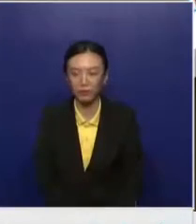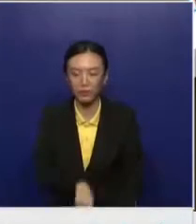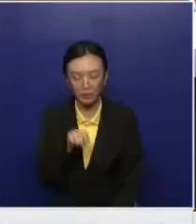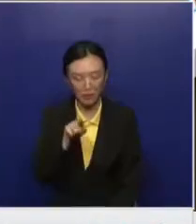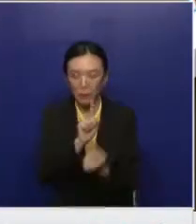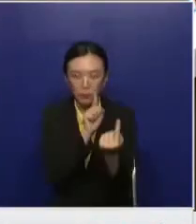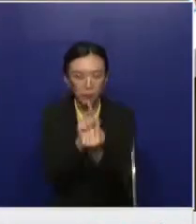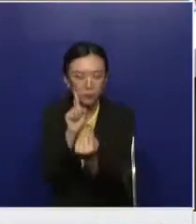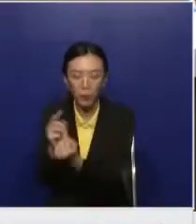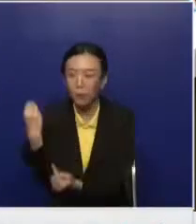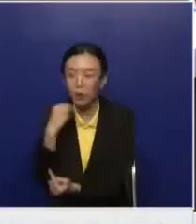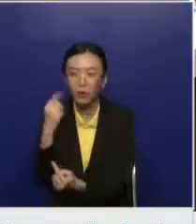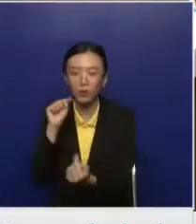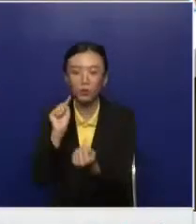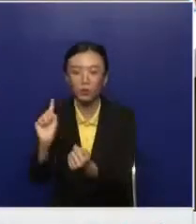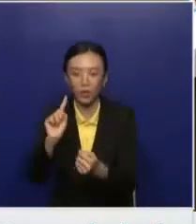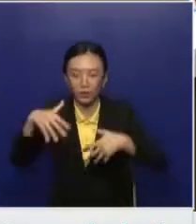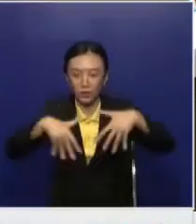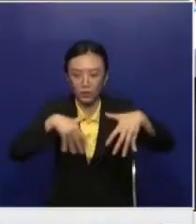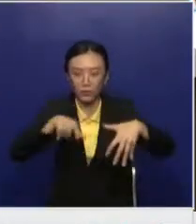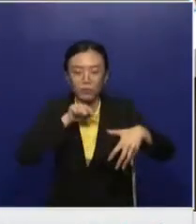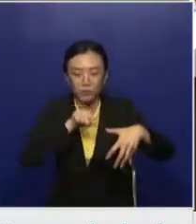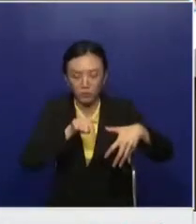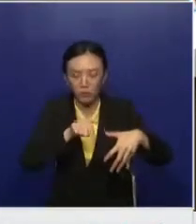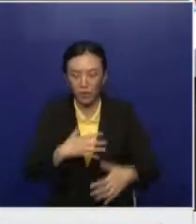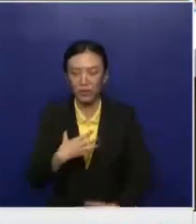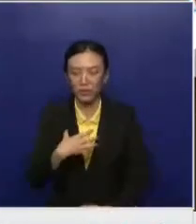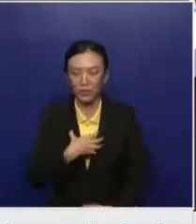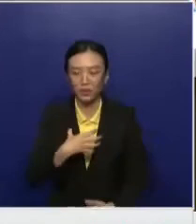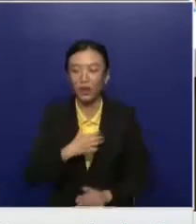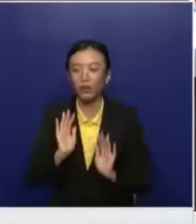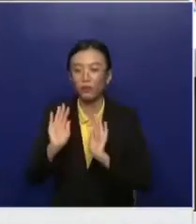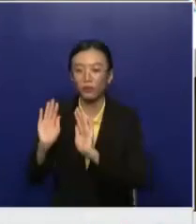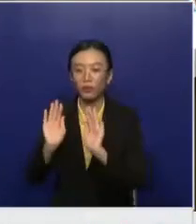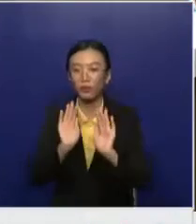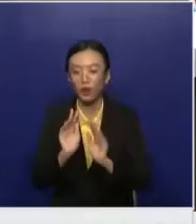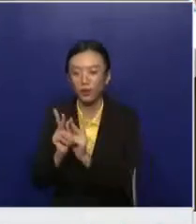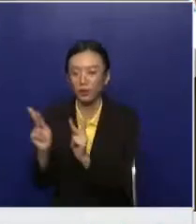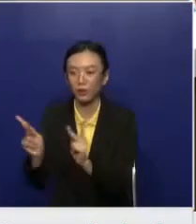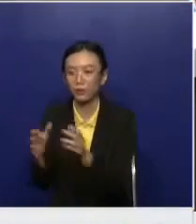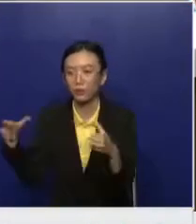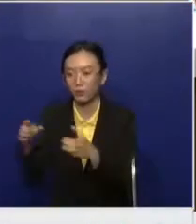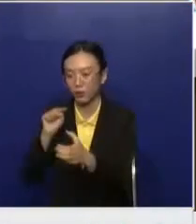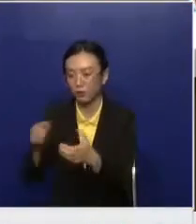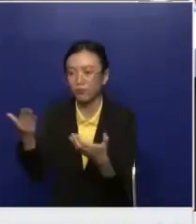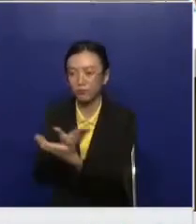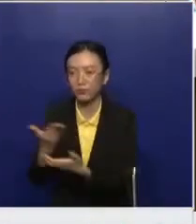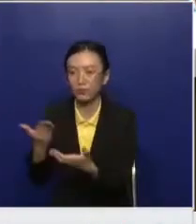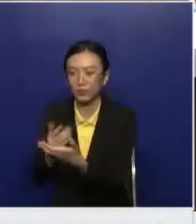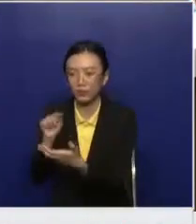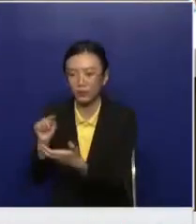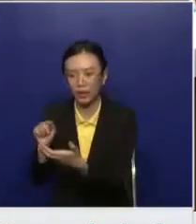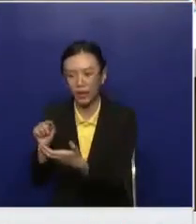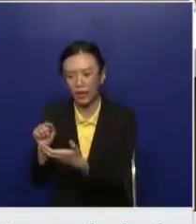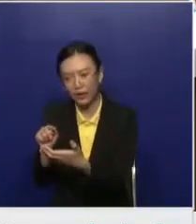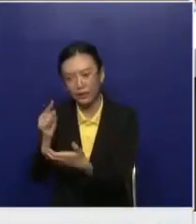เห็นได้ในพื้นที่จริงๆก็อยากที่จะได้นำเรียนให้ท่านกรรมธิการได้พิจารณาด้วยว่าจะเพิ่ม